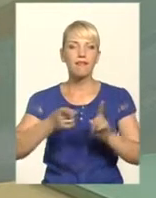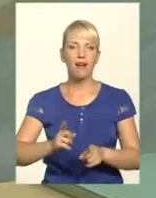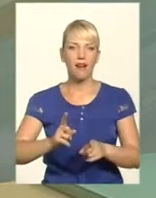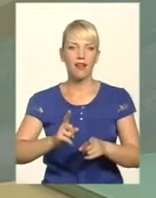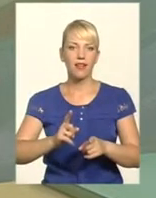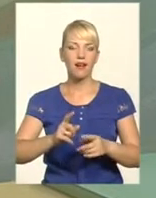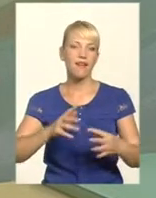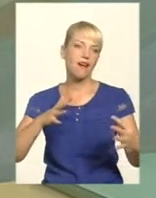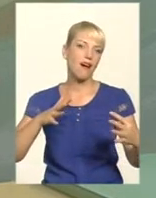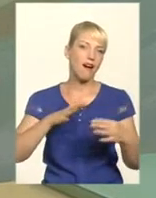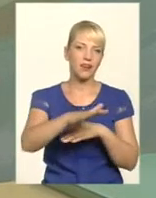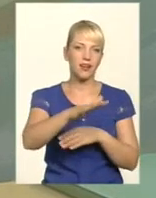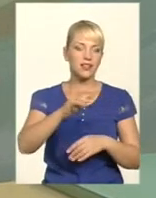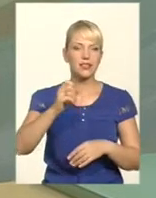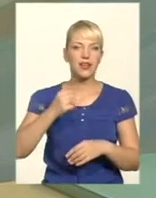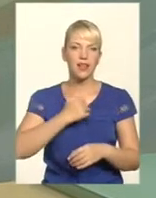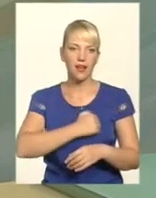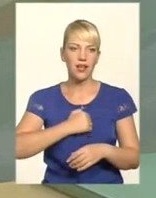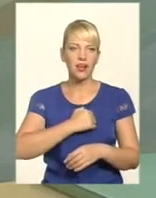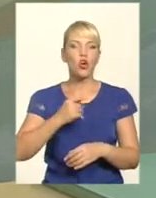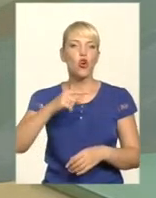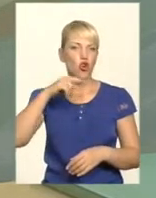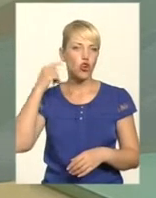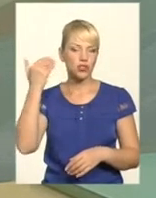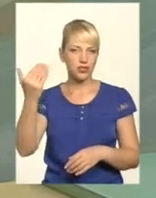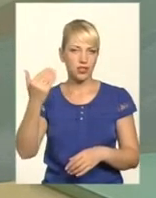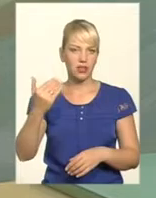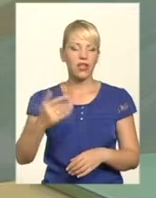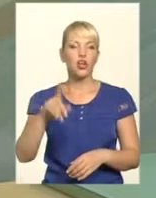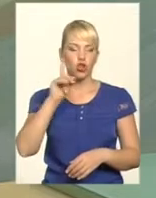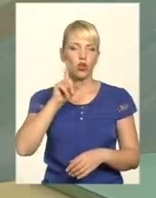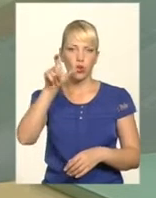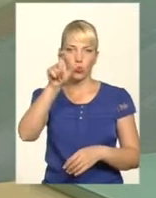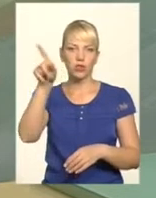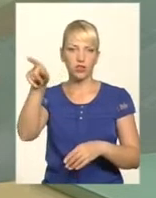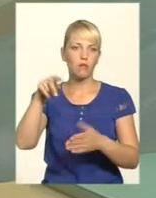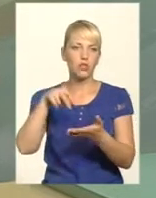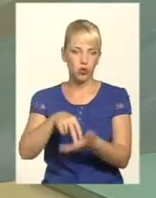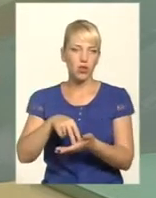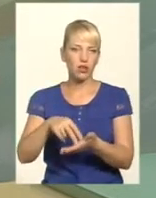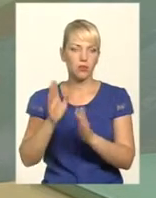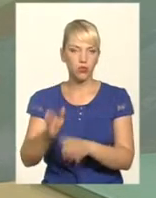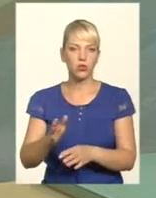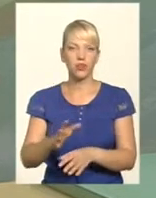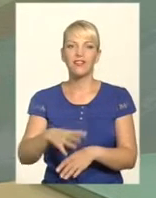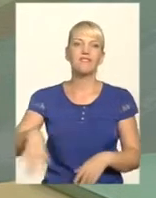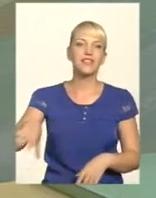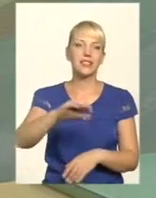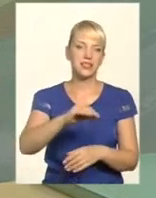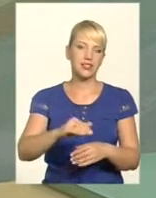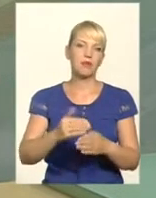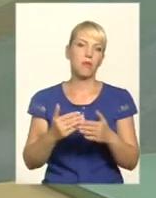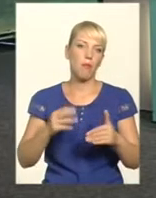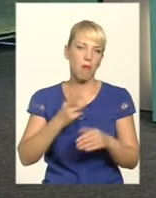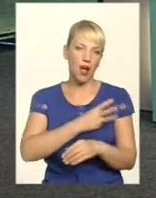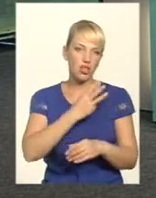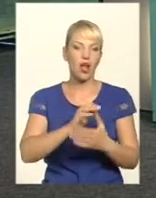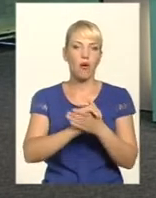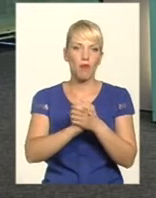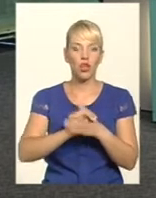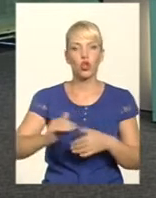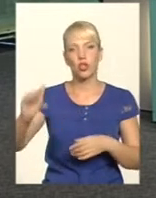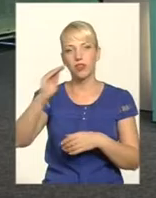доти вони будуть стояти. А всім хочу побажати в першу чергу це мирного неба і рідної землі під ногами.